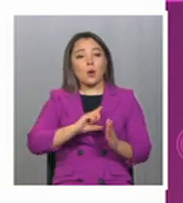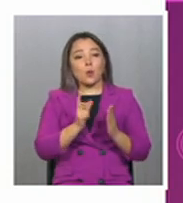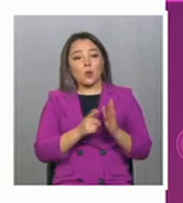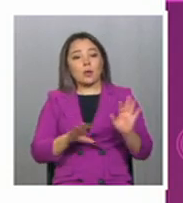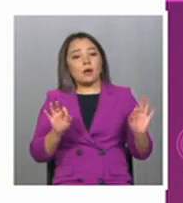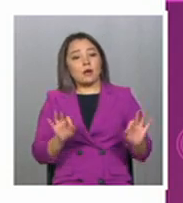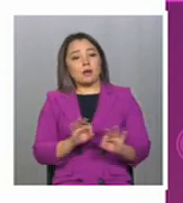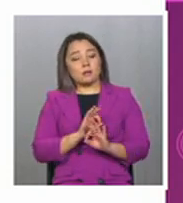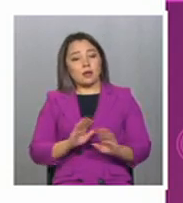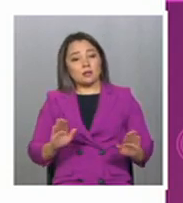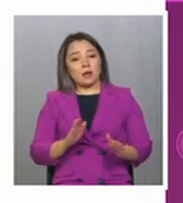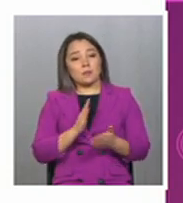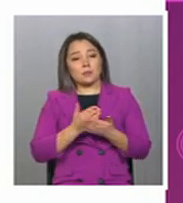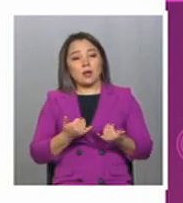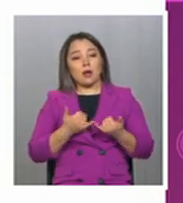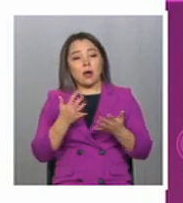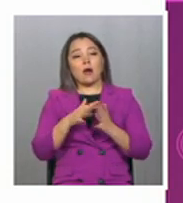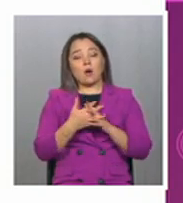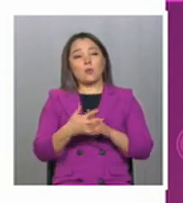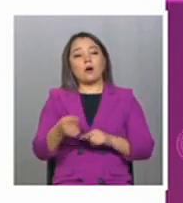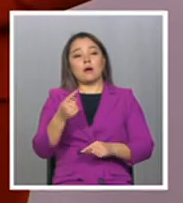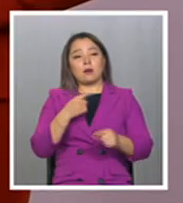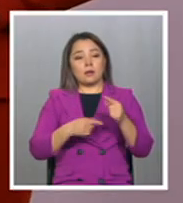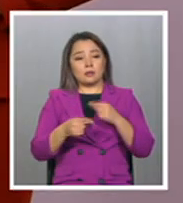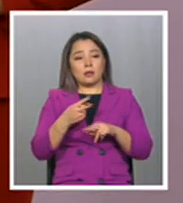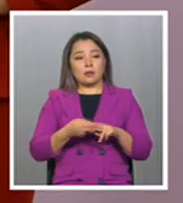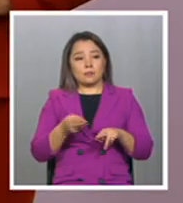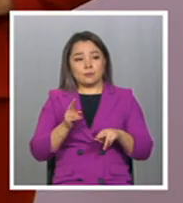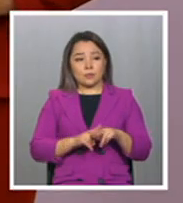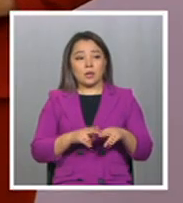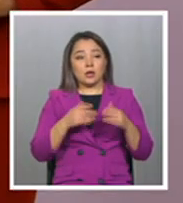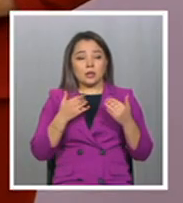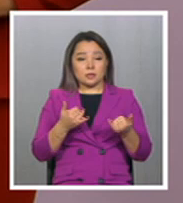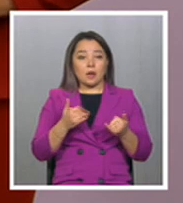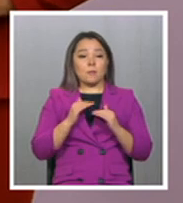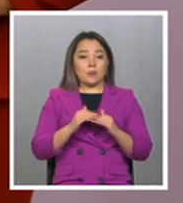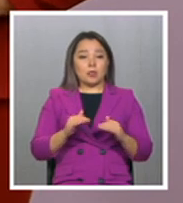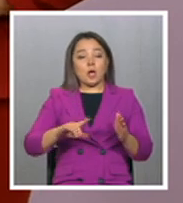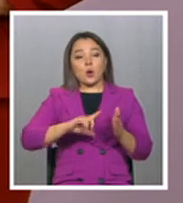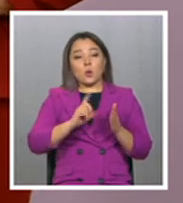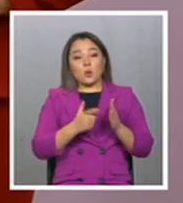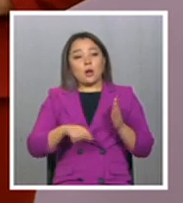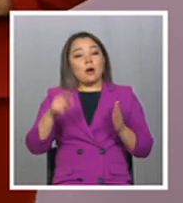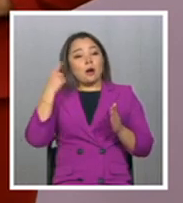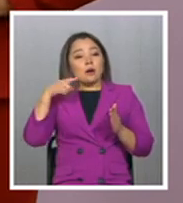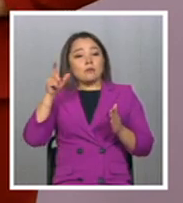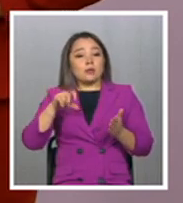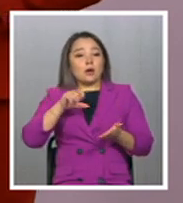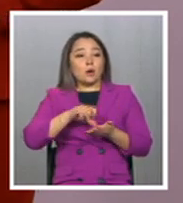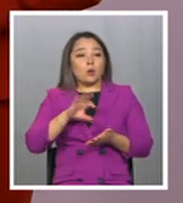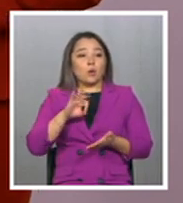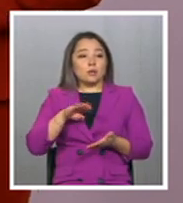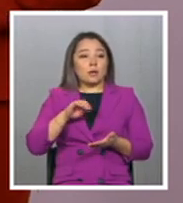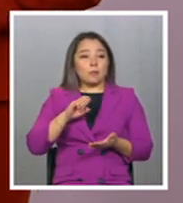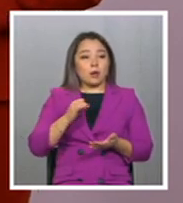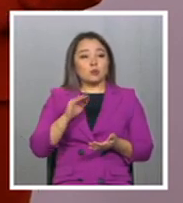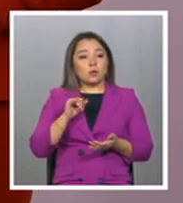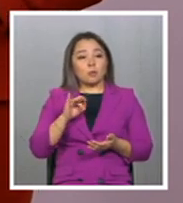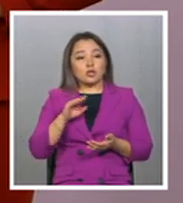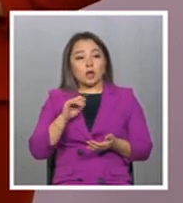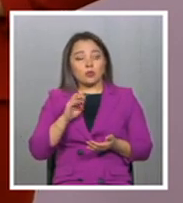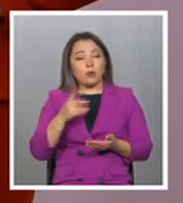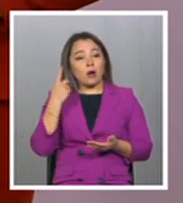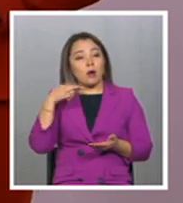айтайық, ауылға сөйтіп қайтайық. Ал енді балалар, бұл өлеңнің авторы Өтебай Тұрманжанов,